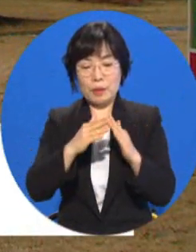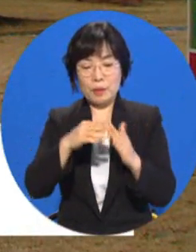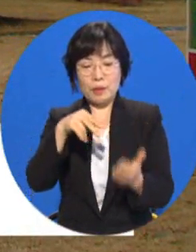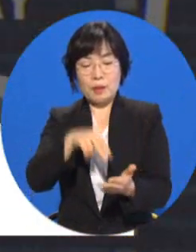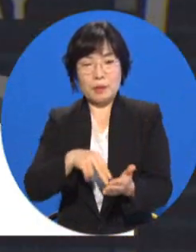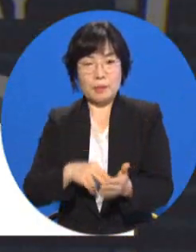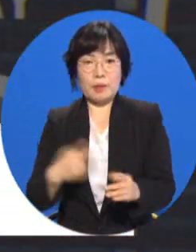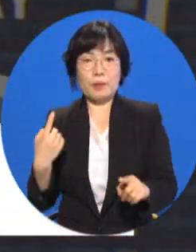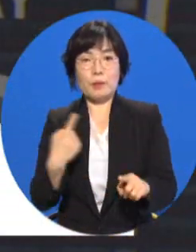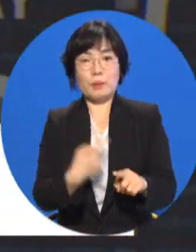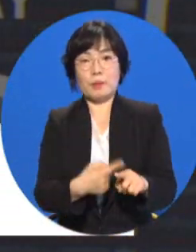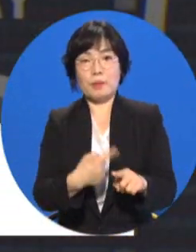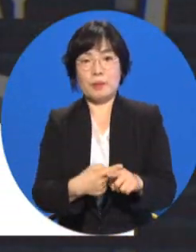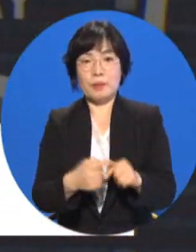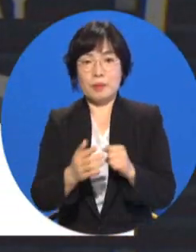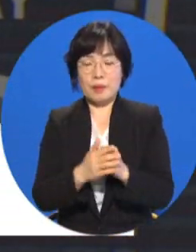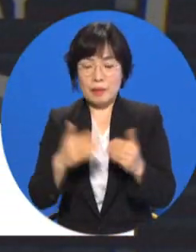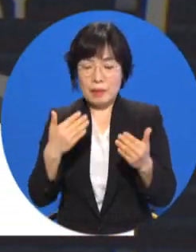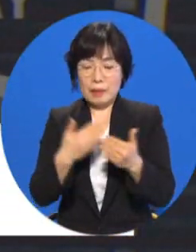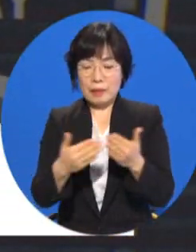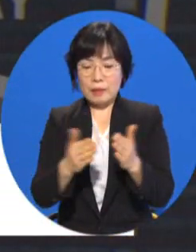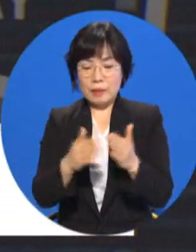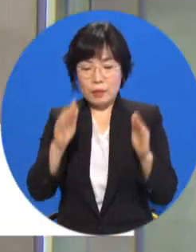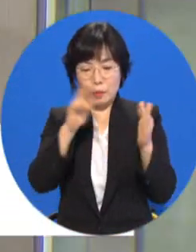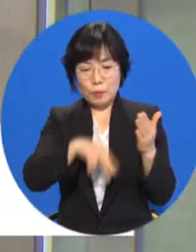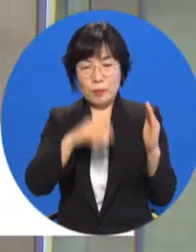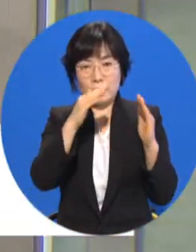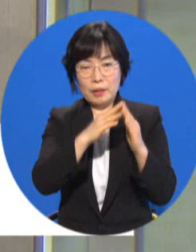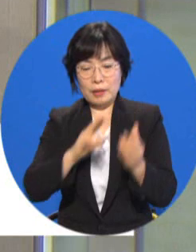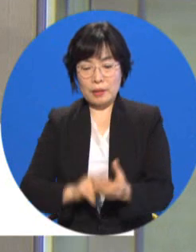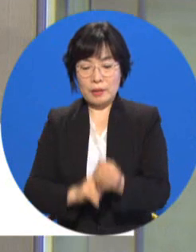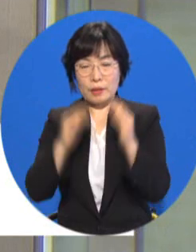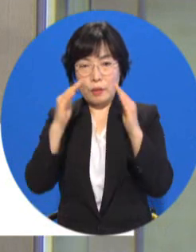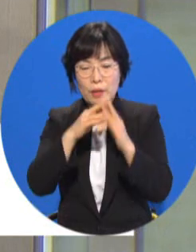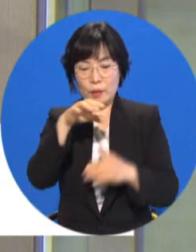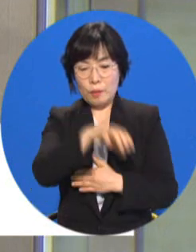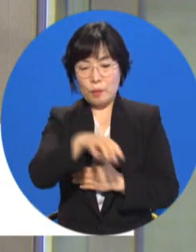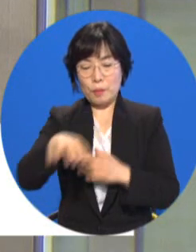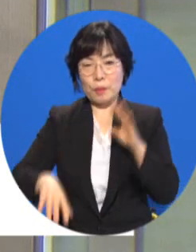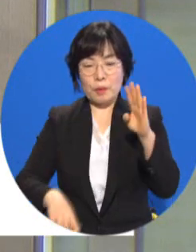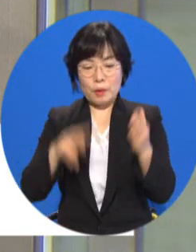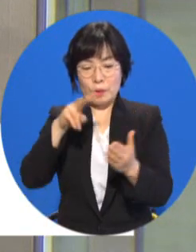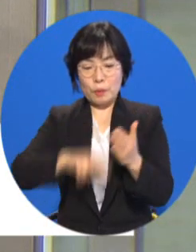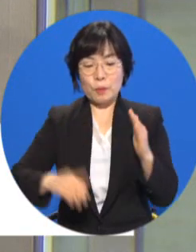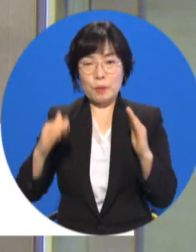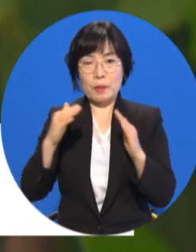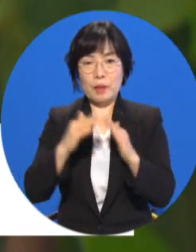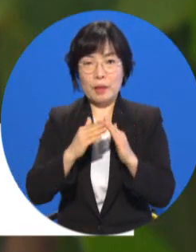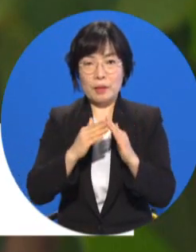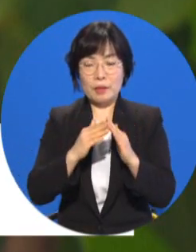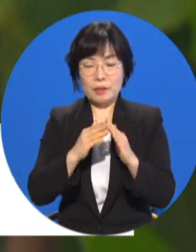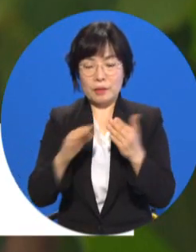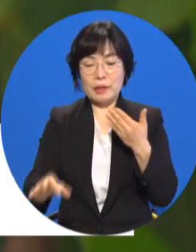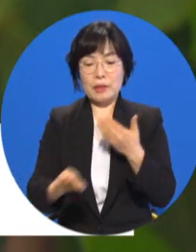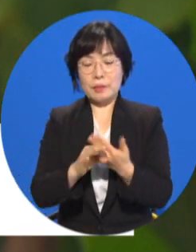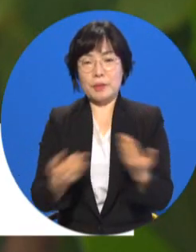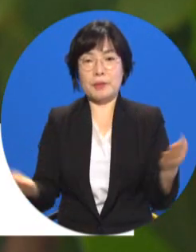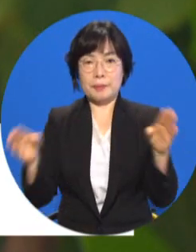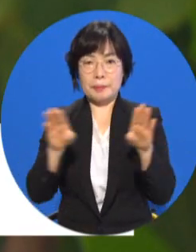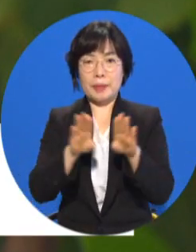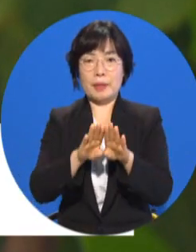마찬가지. 시리 그림책 도서관과 기적의 도서관, 글마루 도서관과 해룡 농어촌 도서관 네 곳이 잠정 휴관에